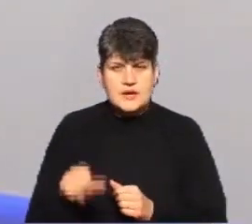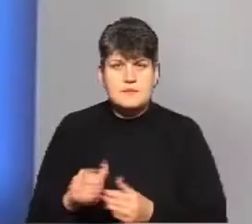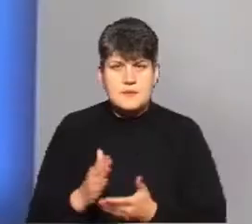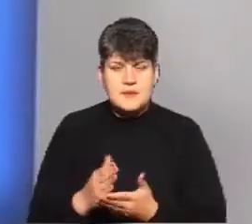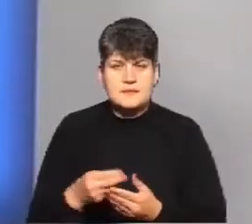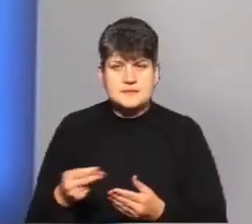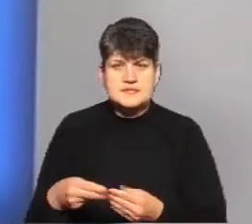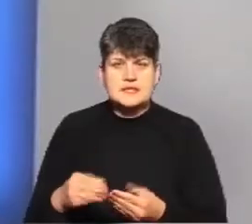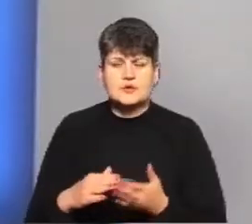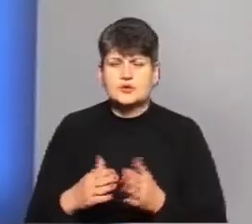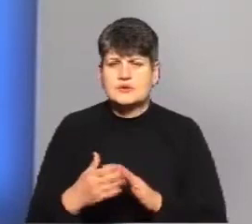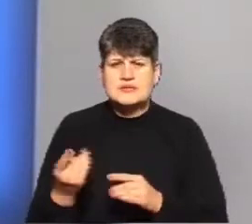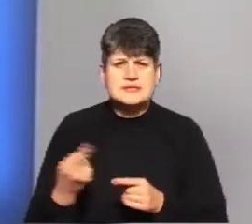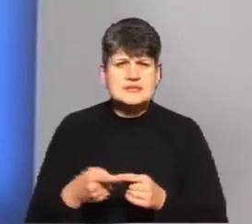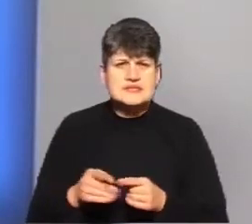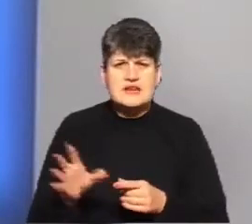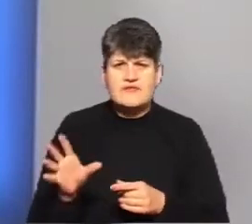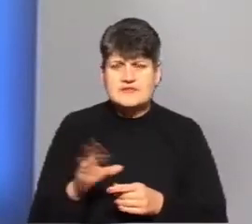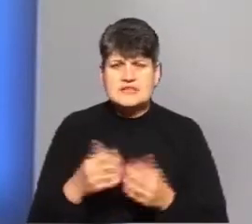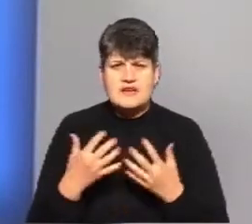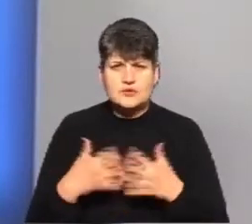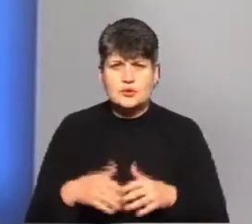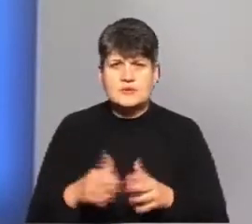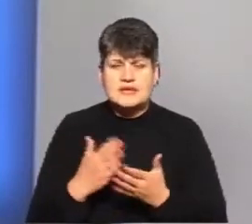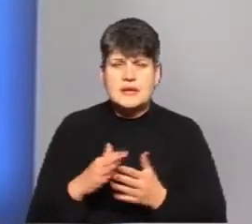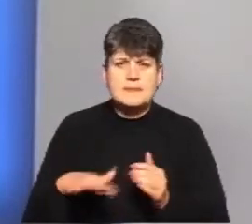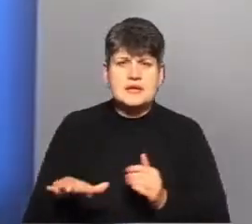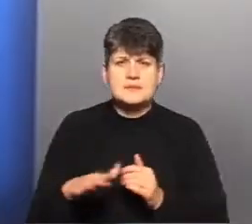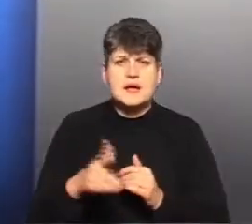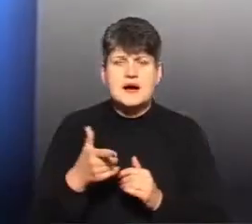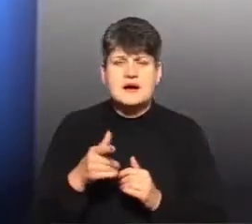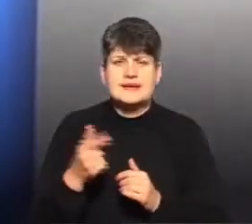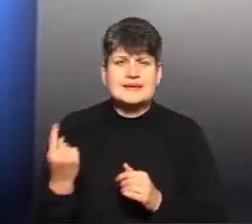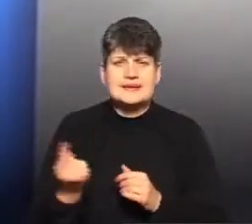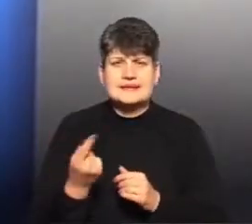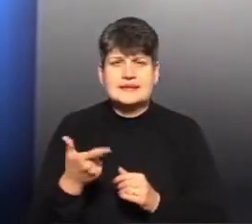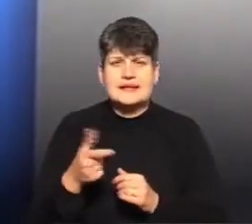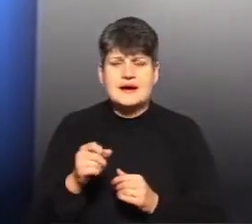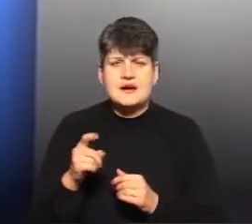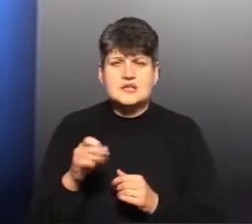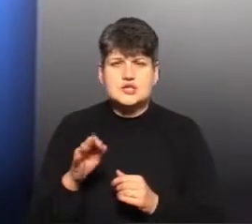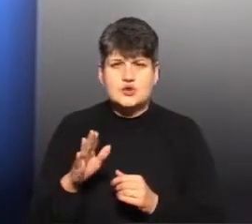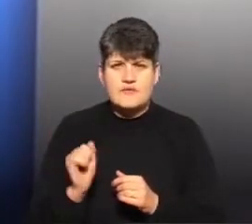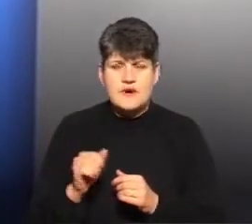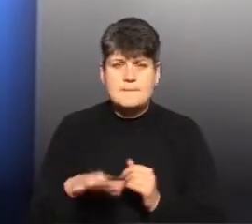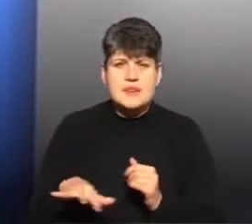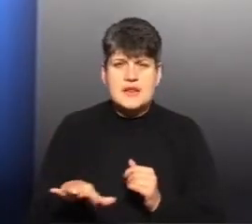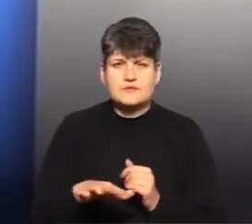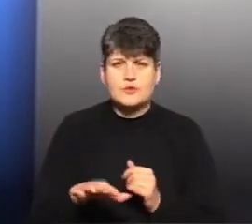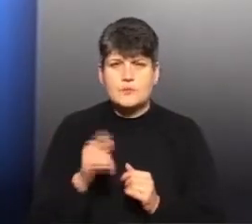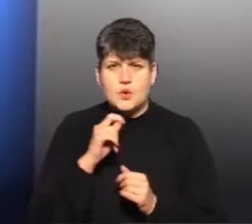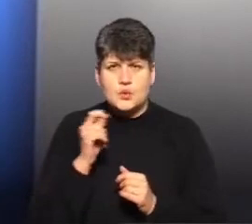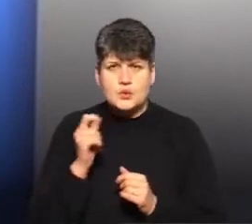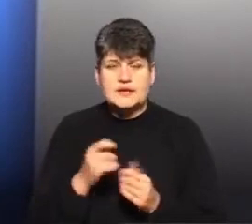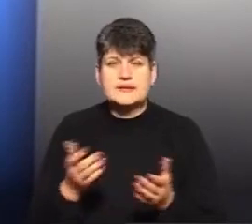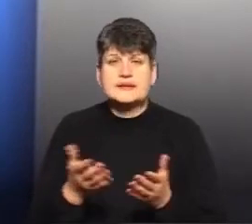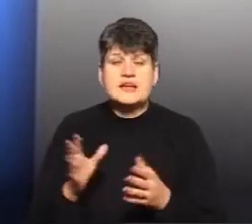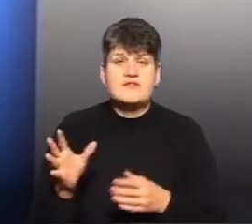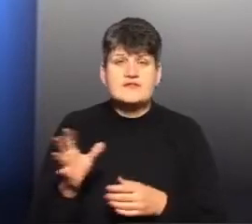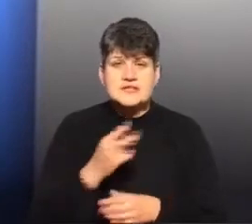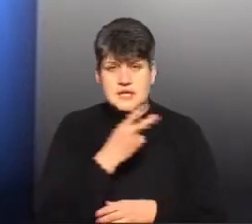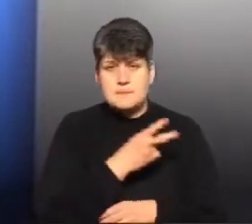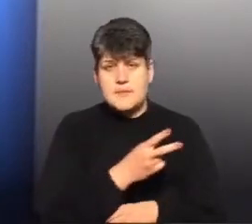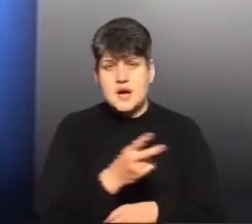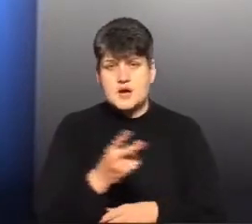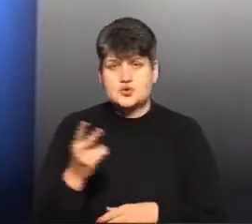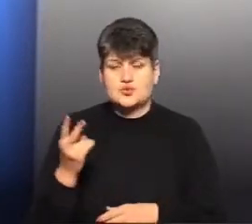все йде автоматично. Є платформа газова, єдина газова платформа України, де всі бачать, де